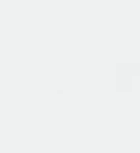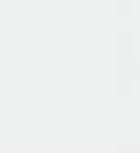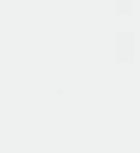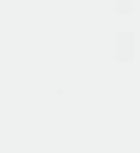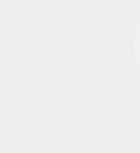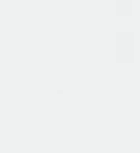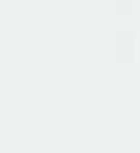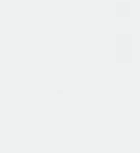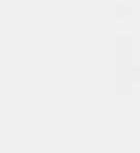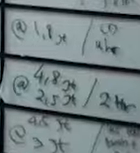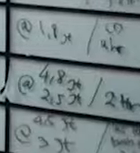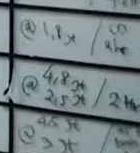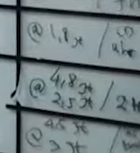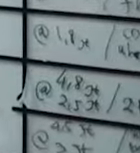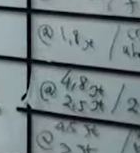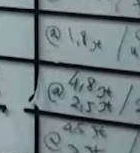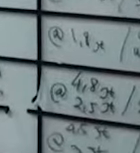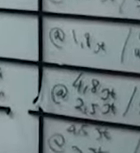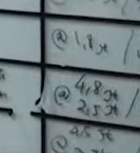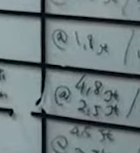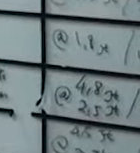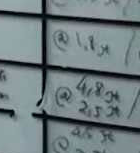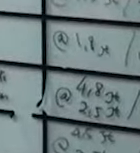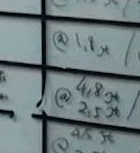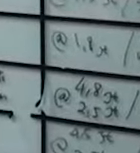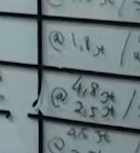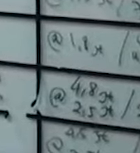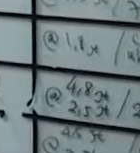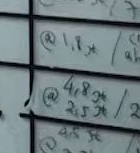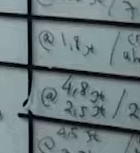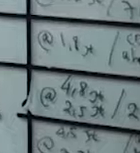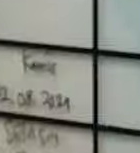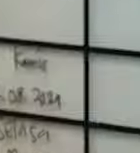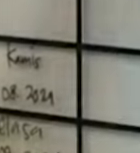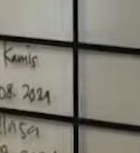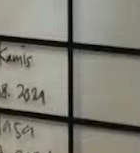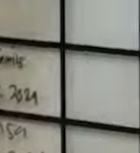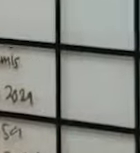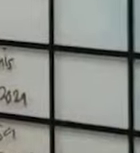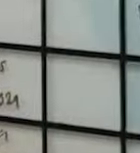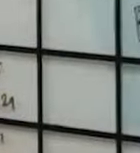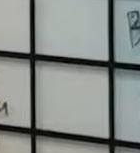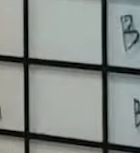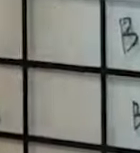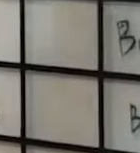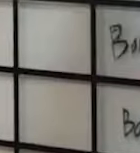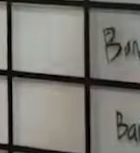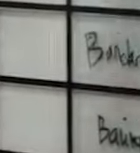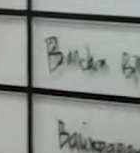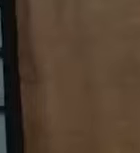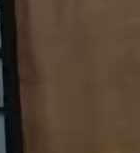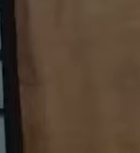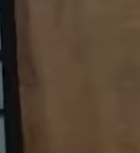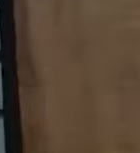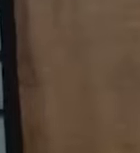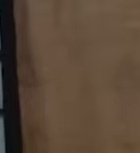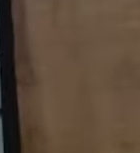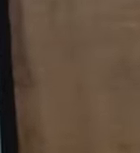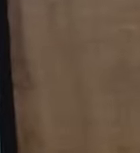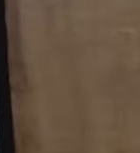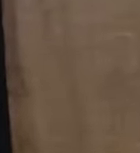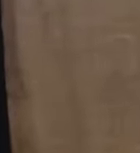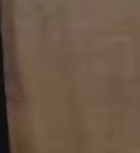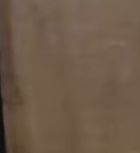rupiah per hari. Peringatan Hari Kemerdekaan Indonesia tahun ini dipusatkan di IKN Kalimantan Timur, membuat permintaan jasa